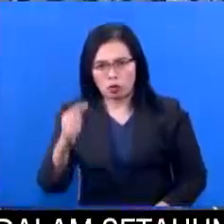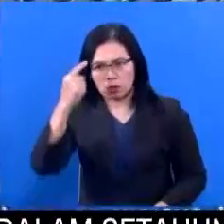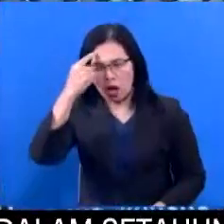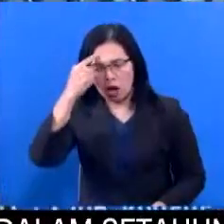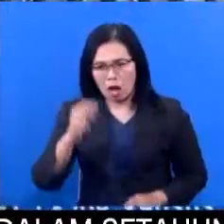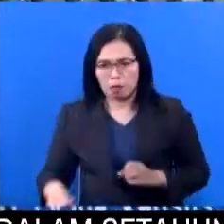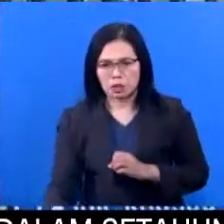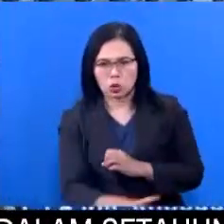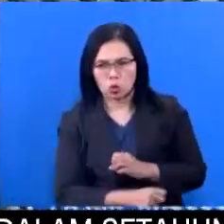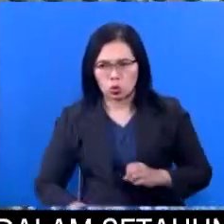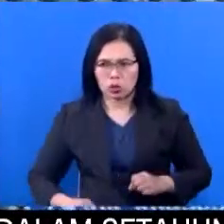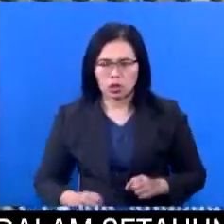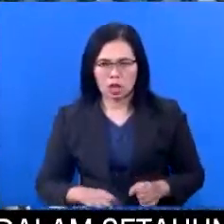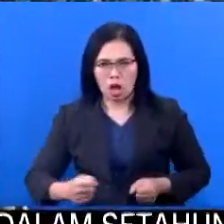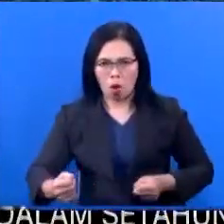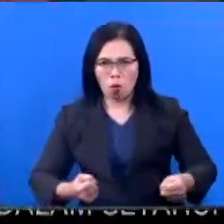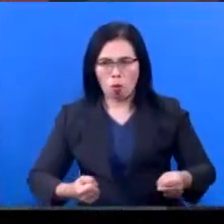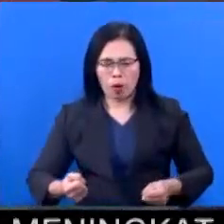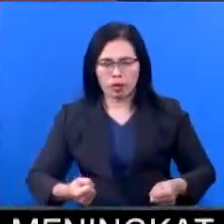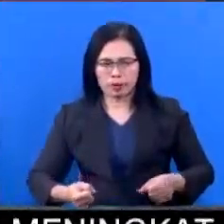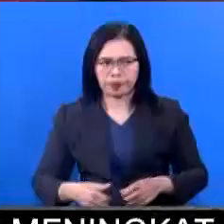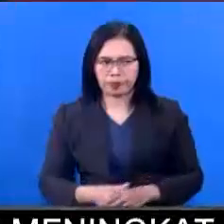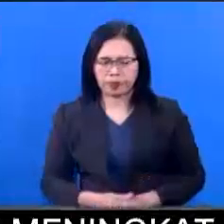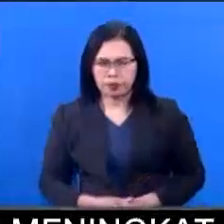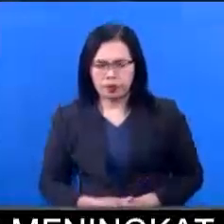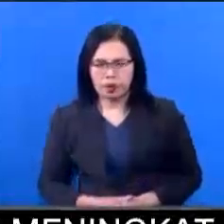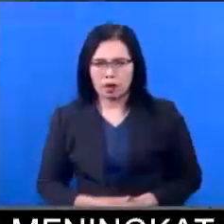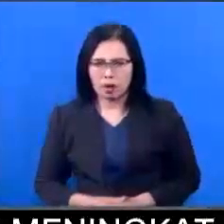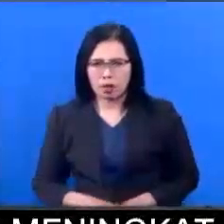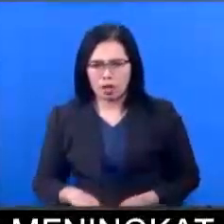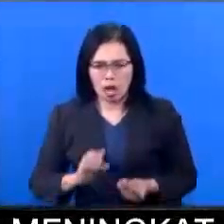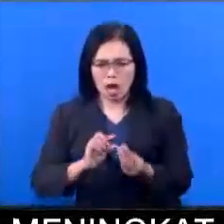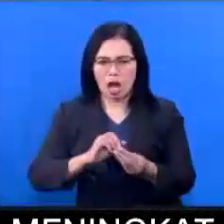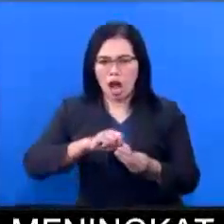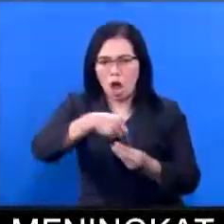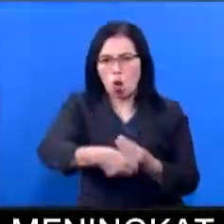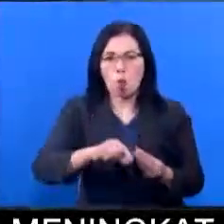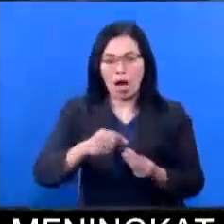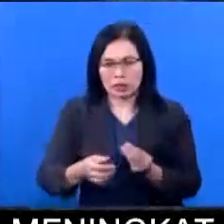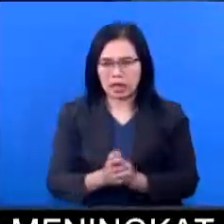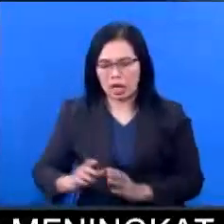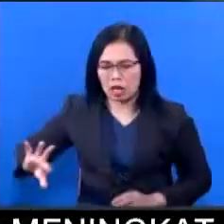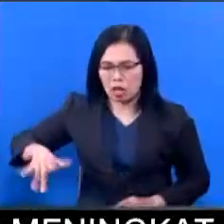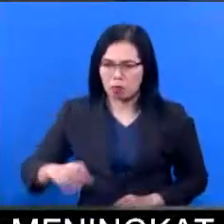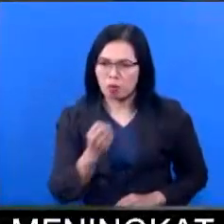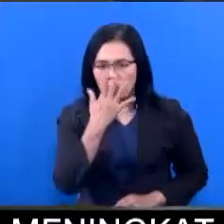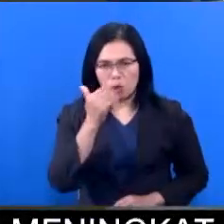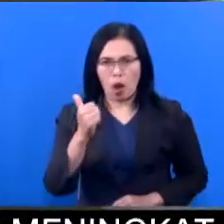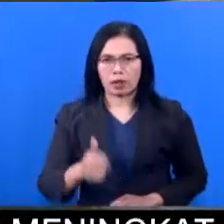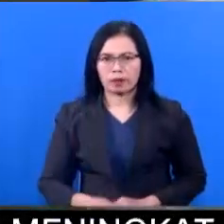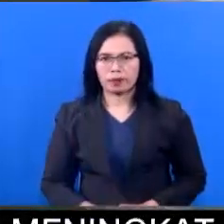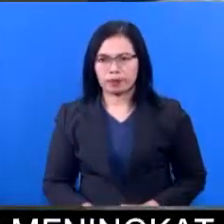Tapal Kuda, yakni Jember, Sidoarjo, Lumajang, dan Banyuwangi. Dua tersangka yakni MH asal Lumajang dan MK